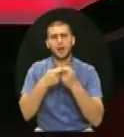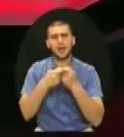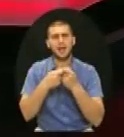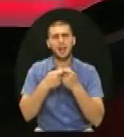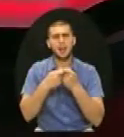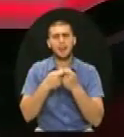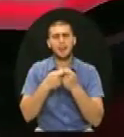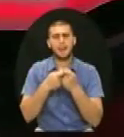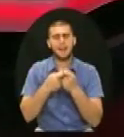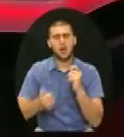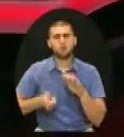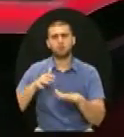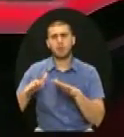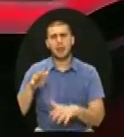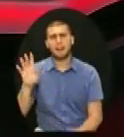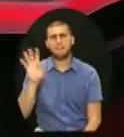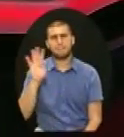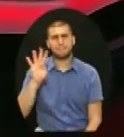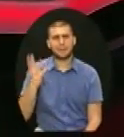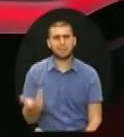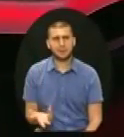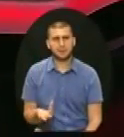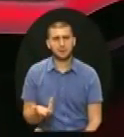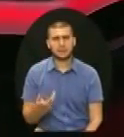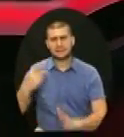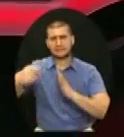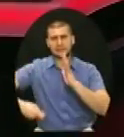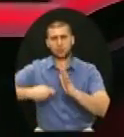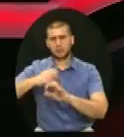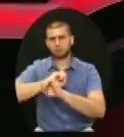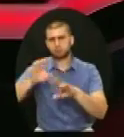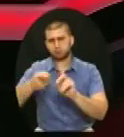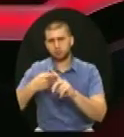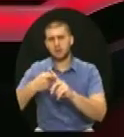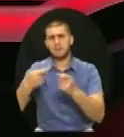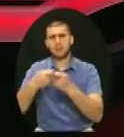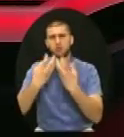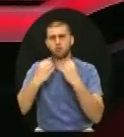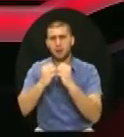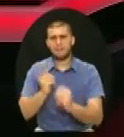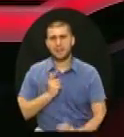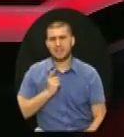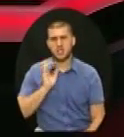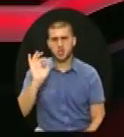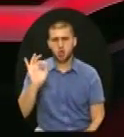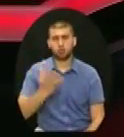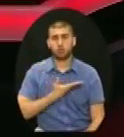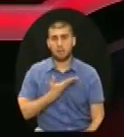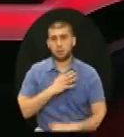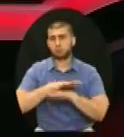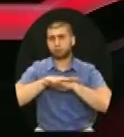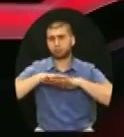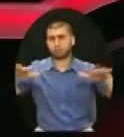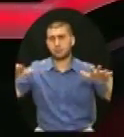לכיסוי של ראש הממשלה בנימין נתניהו, הסרטונים והענייני המשפחה הפרטיים שלו שקיבלו תהודה